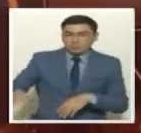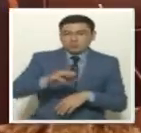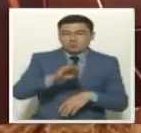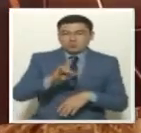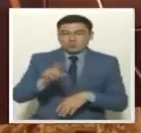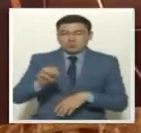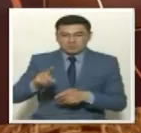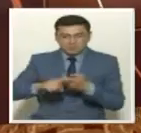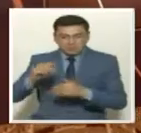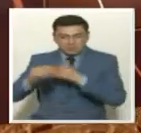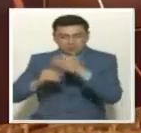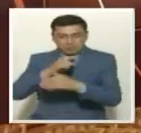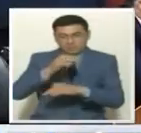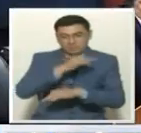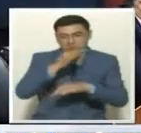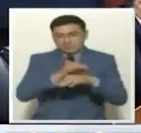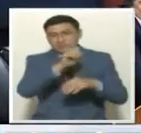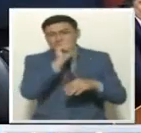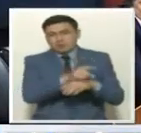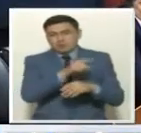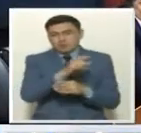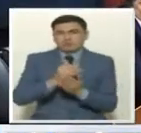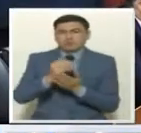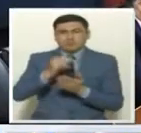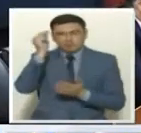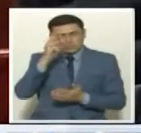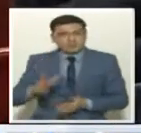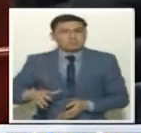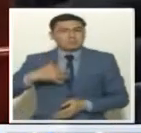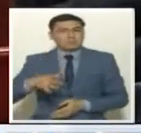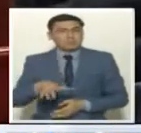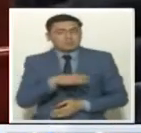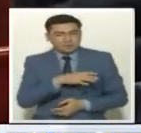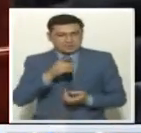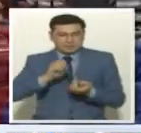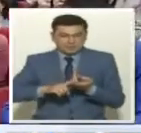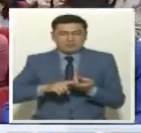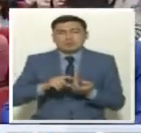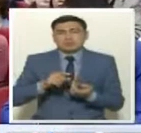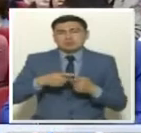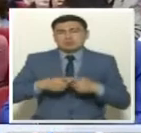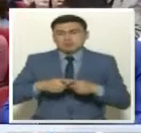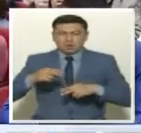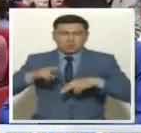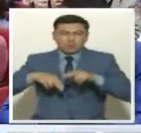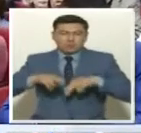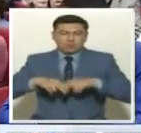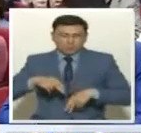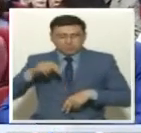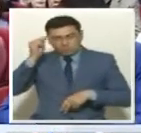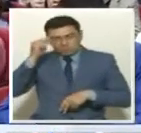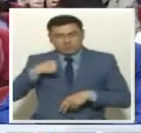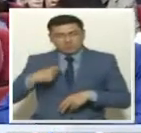кадрлық резервінің мүшесі, жоғары білімі бар. Қаныш Сәтбаев атындағы Қазақ ұлттық техникалық университетін құрылыс мамандығы бойынша,